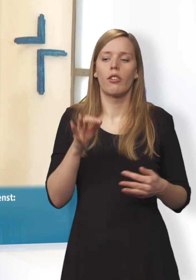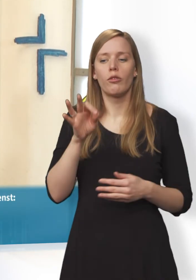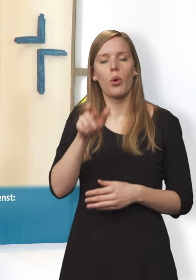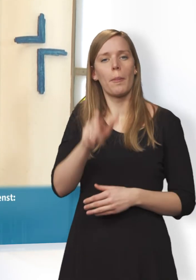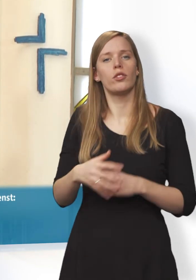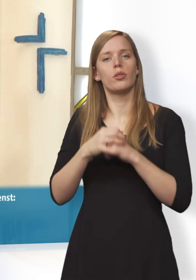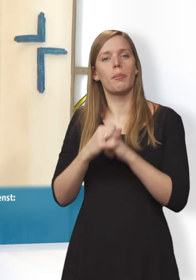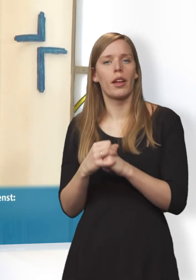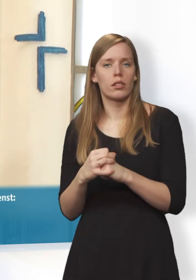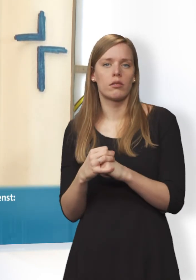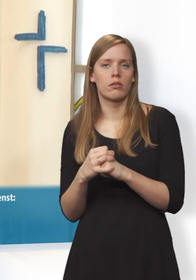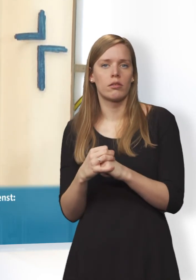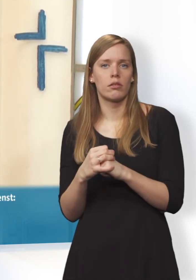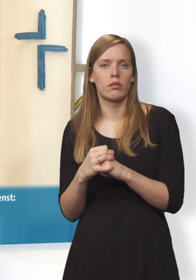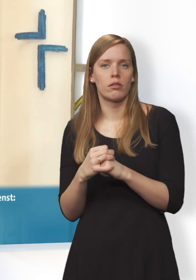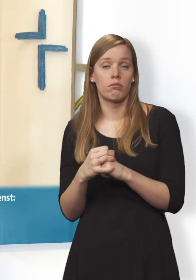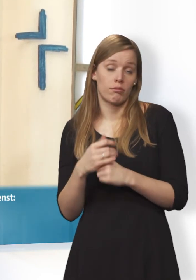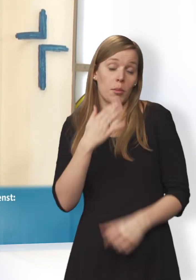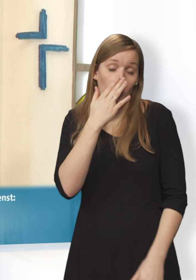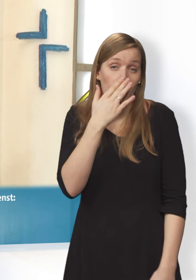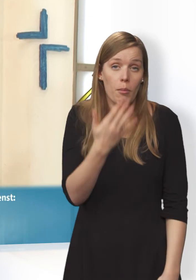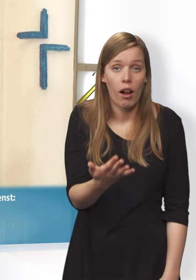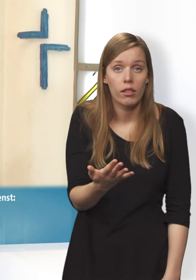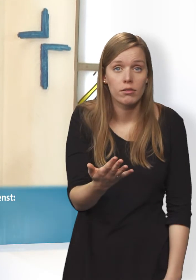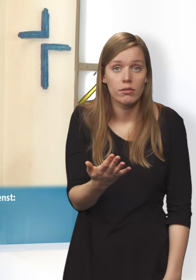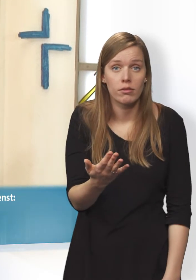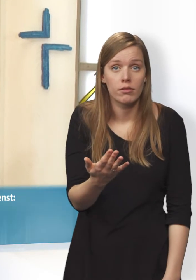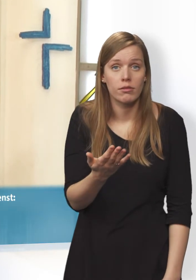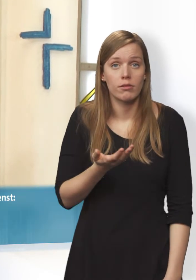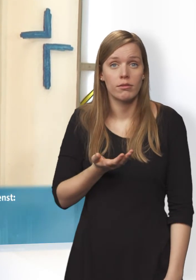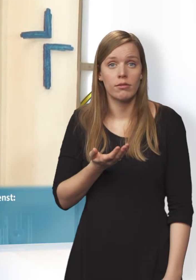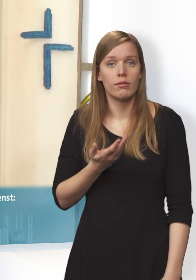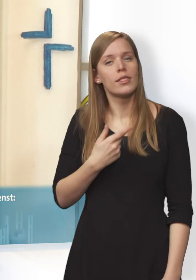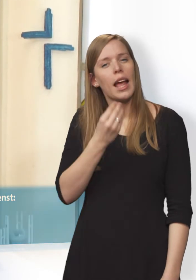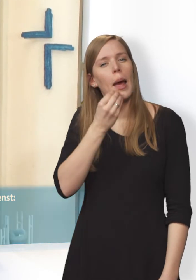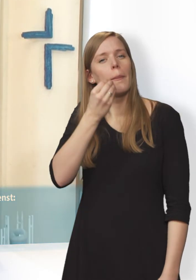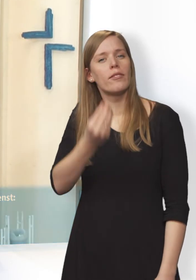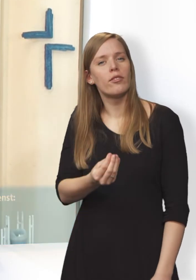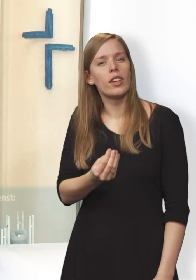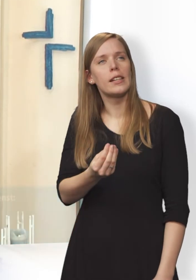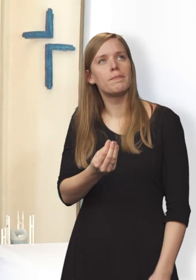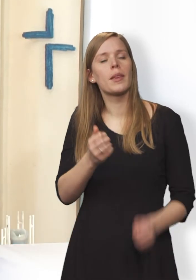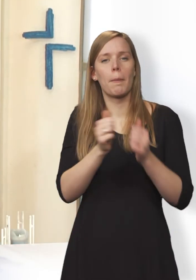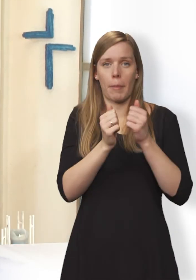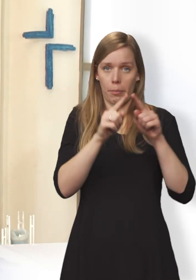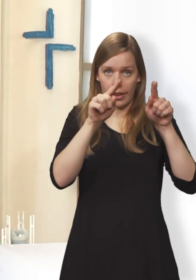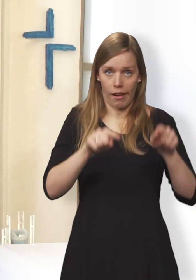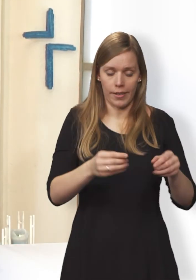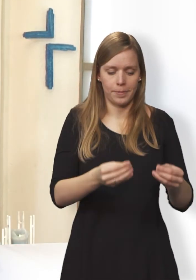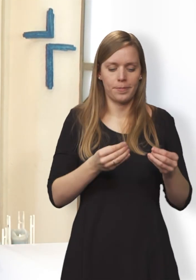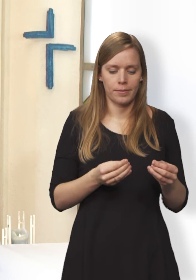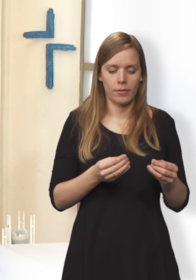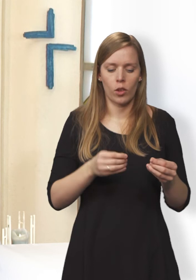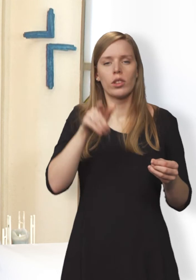was sie bete probieren sie es einmal selbst aus schreiten sie sich doch einmal die namen der